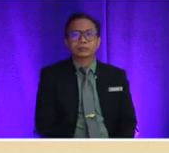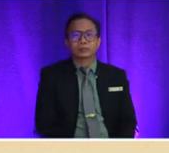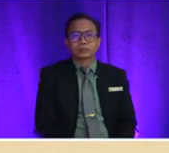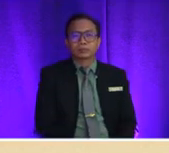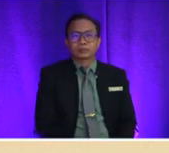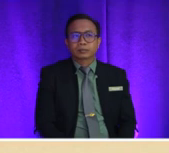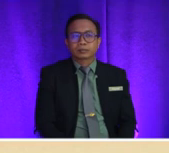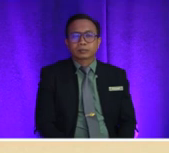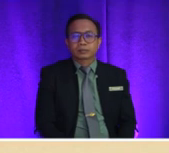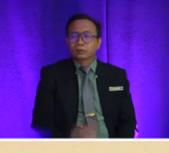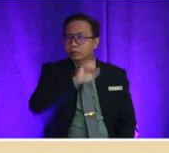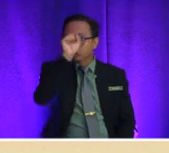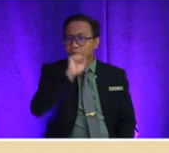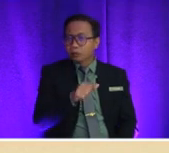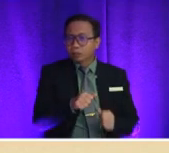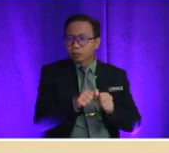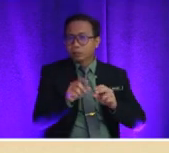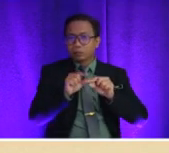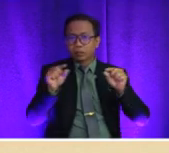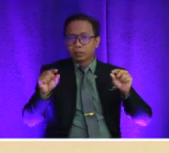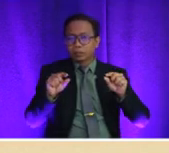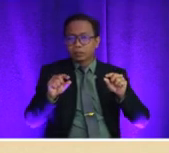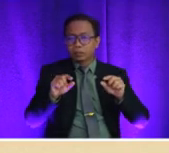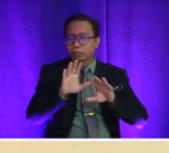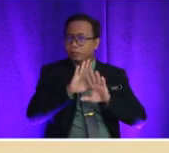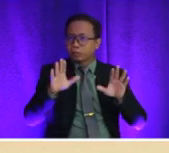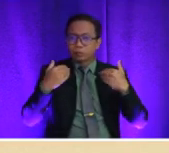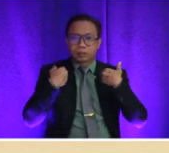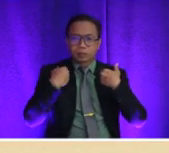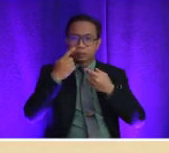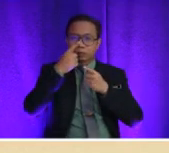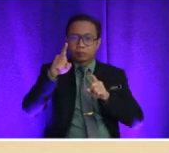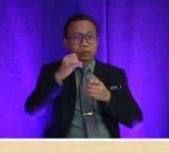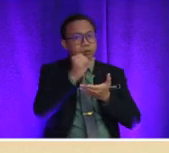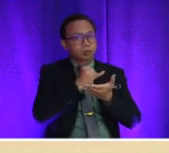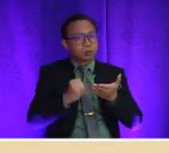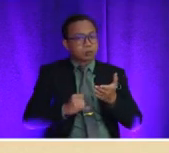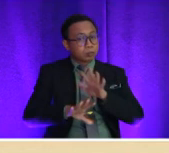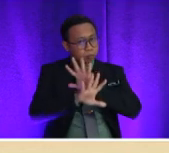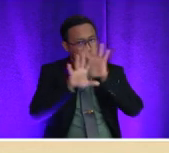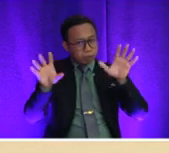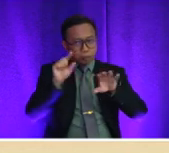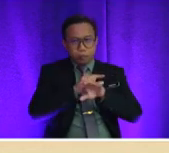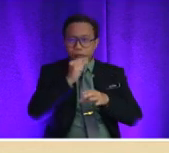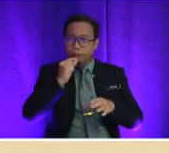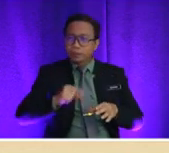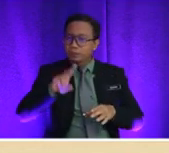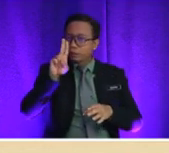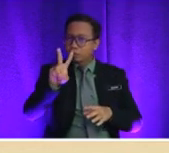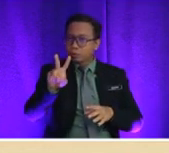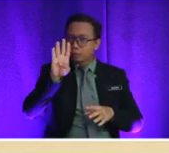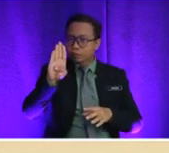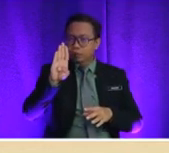jika seolah berkaitan dengan uraian jawaban tidak perlu ada sebabnya jelas terang dan gunakan pensil 2B dan warnakan